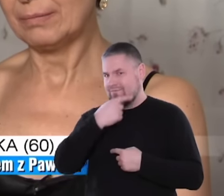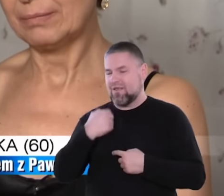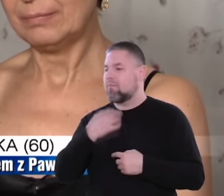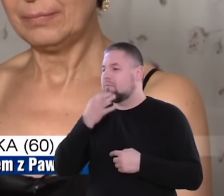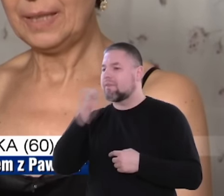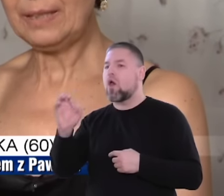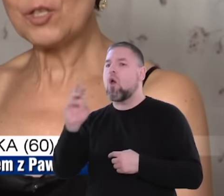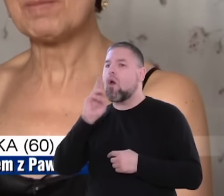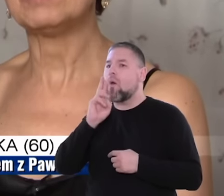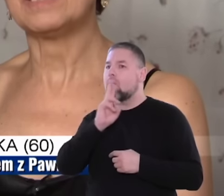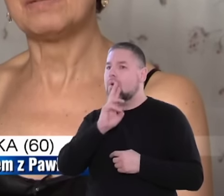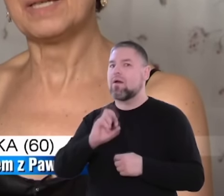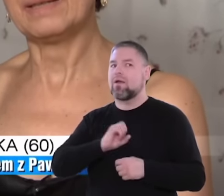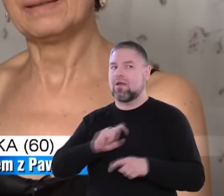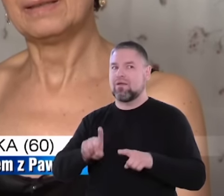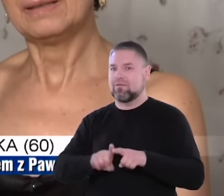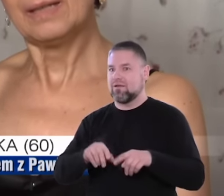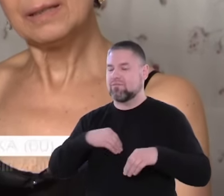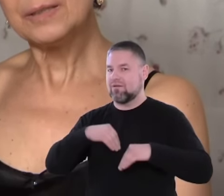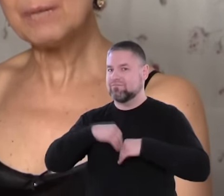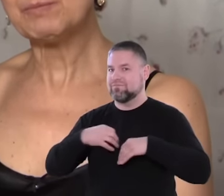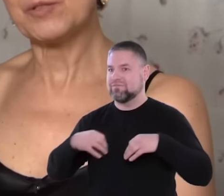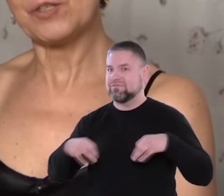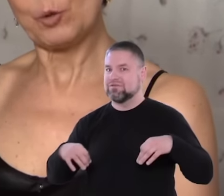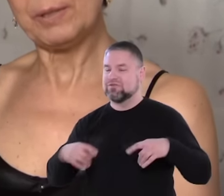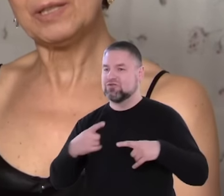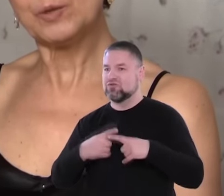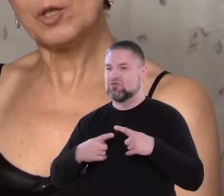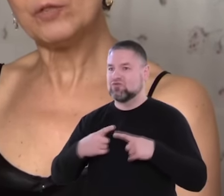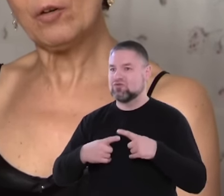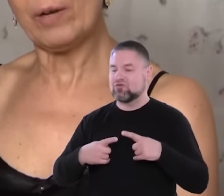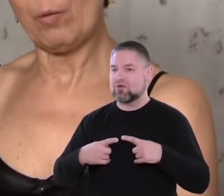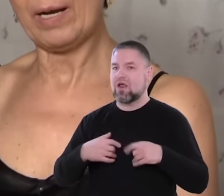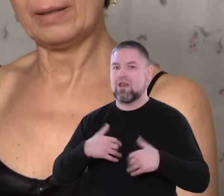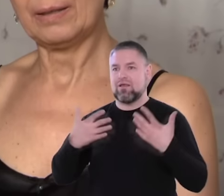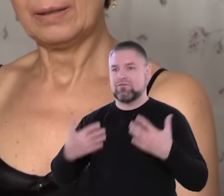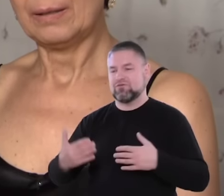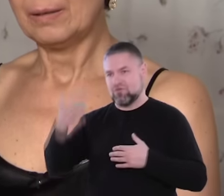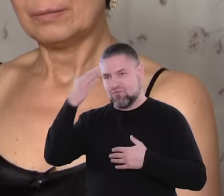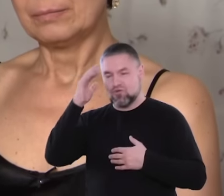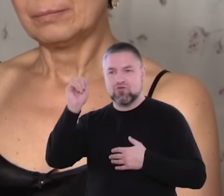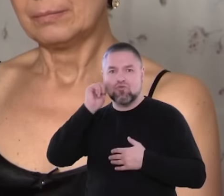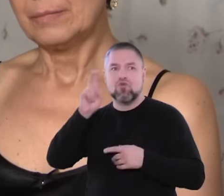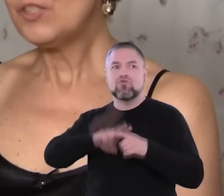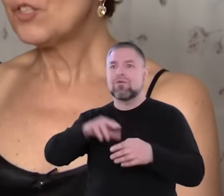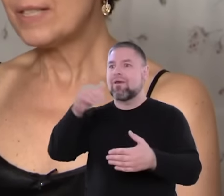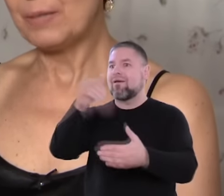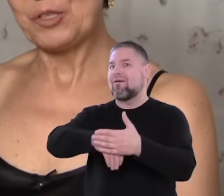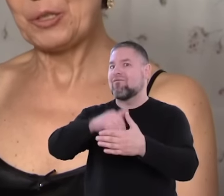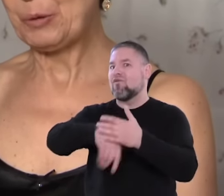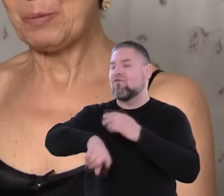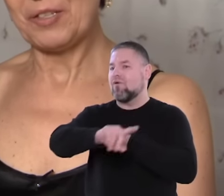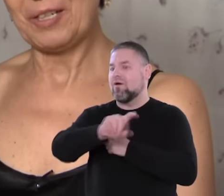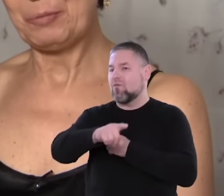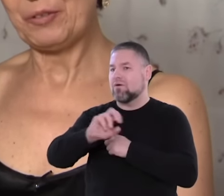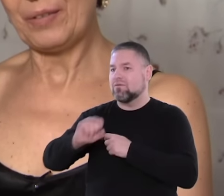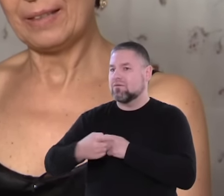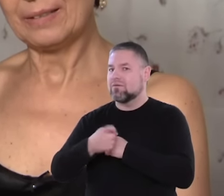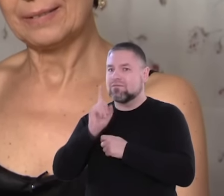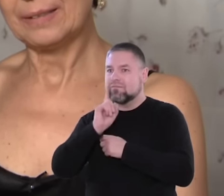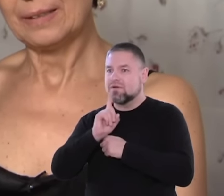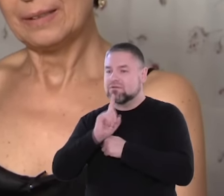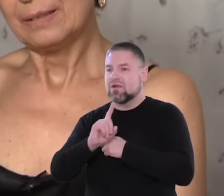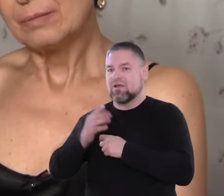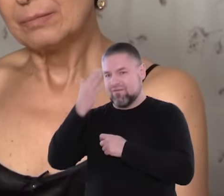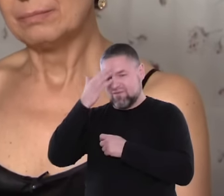mamę. Ja też mam tremę. Ale chciałabym poznać kobietę, która go wychowała. Liczę się z tym, że nie spodoba się jej mój